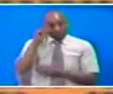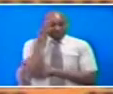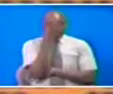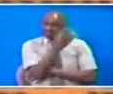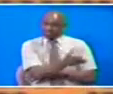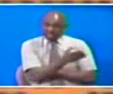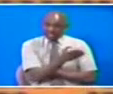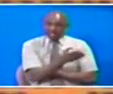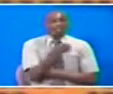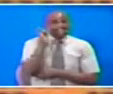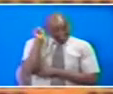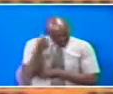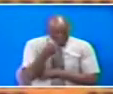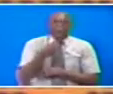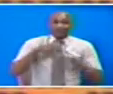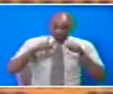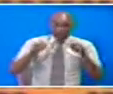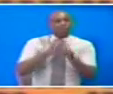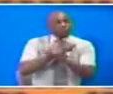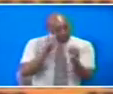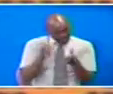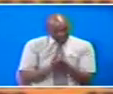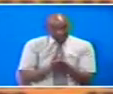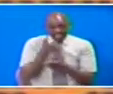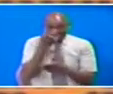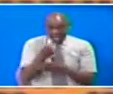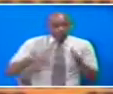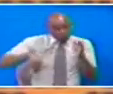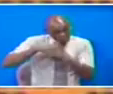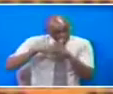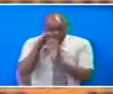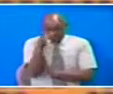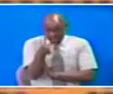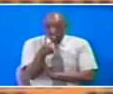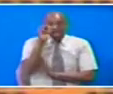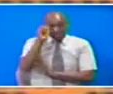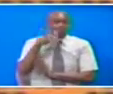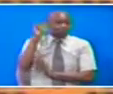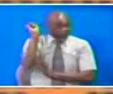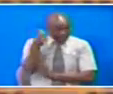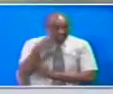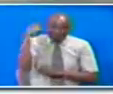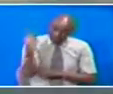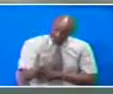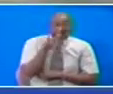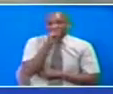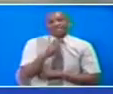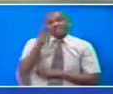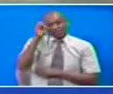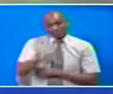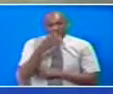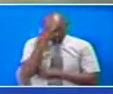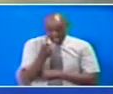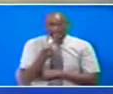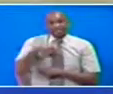mjini Mombasa, huku Kenya ikiendelea kufanya vyema katika mechi ya kandanda. Wabunge wa Kenya waliolaza wa Tanzania baada ya